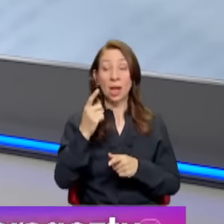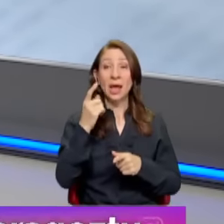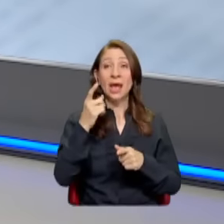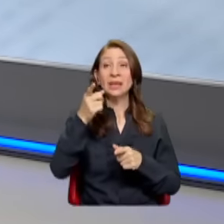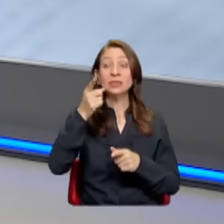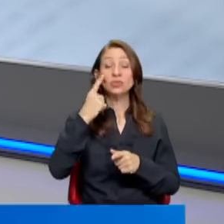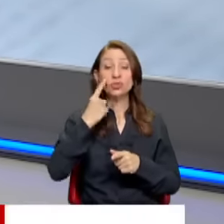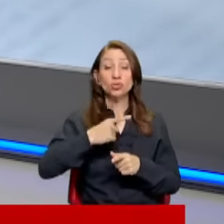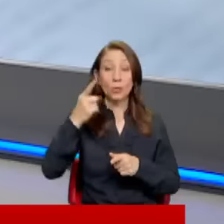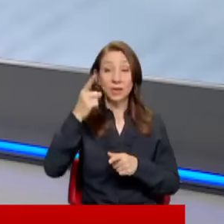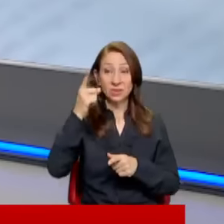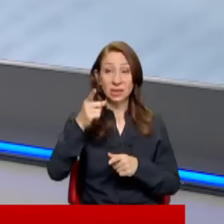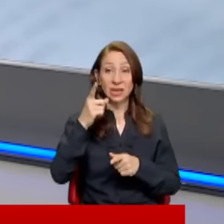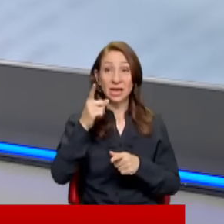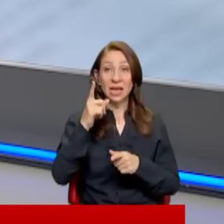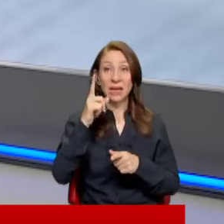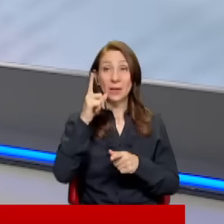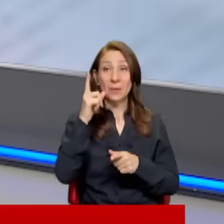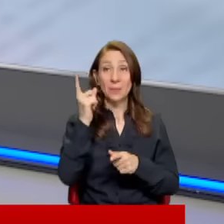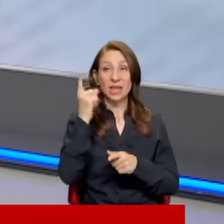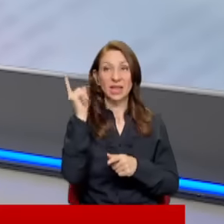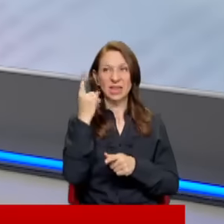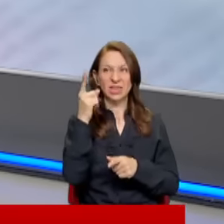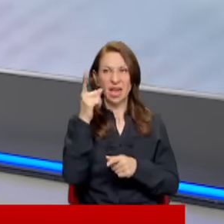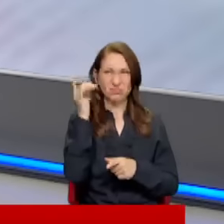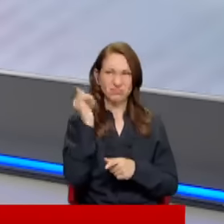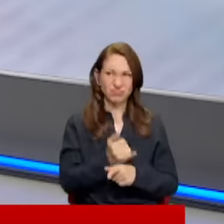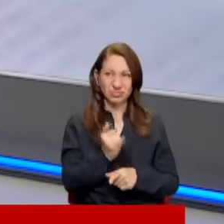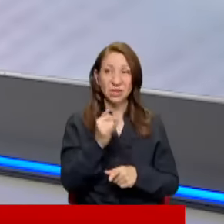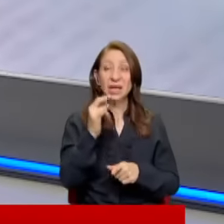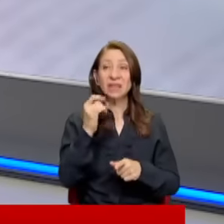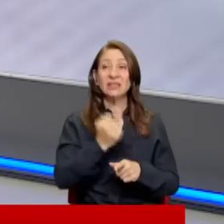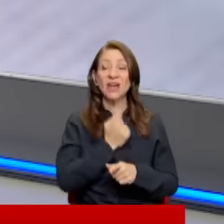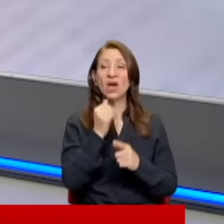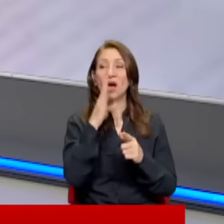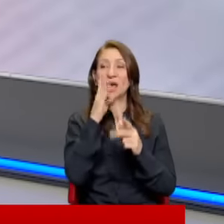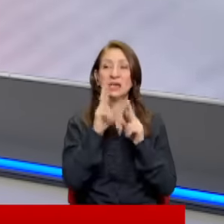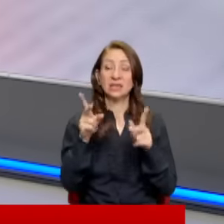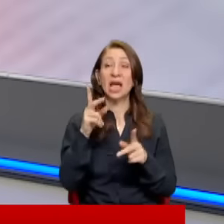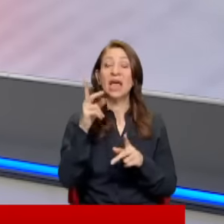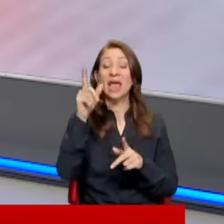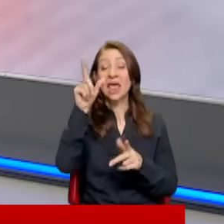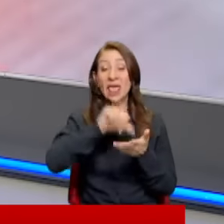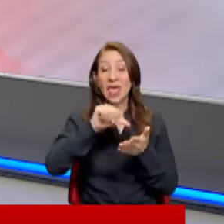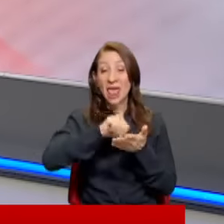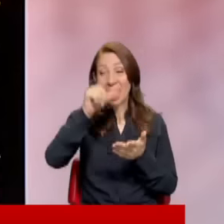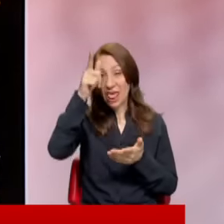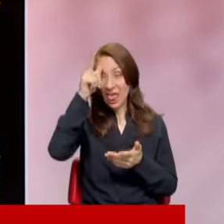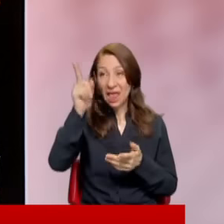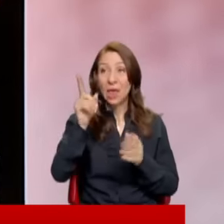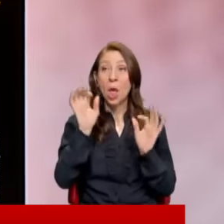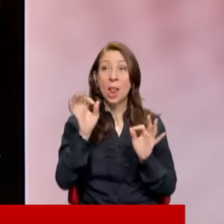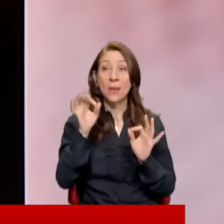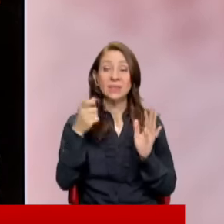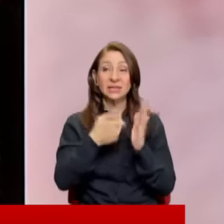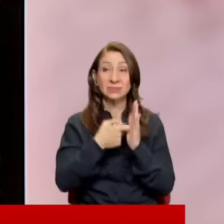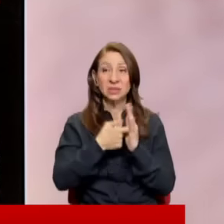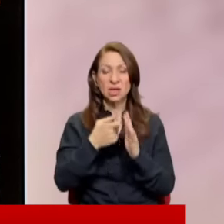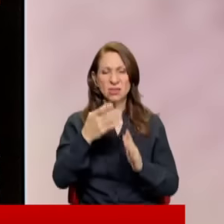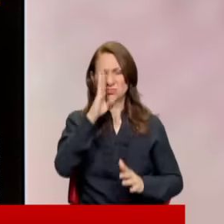reisi eli kanlı bir lider ve dev aynası kırıldı İran'da rejimin Simge ismi